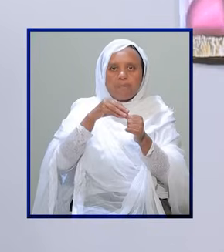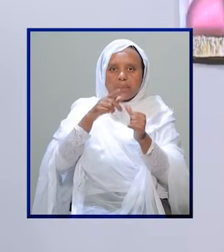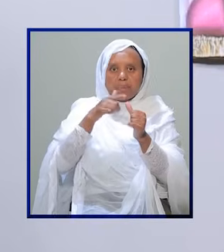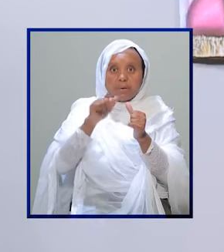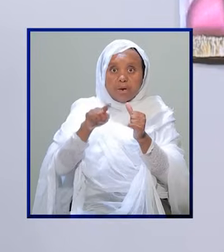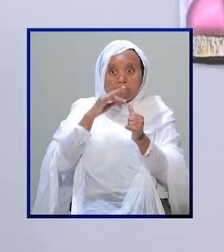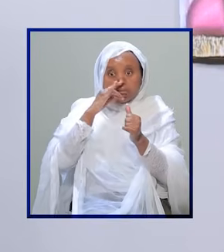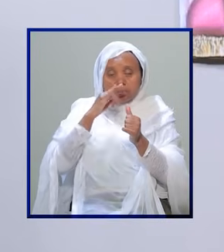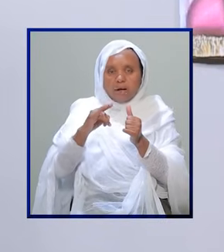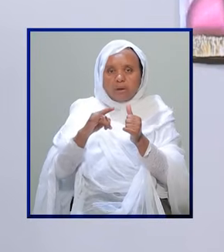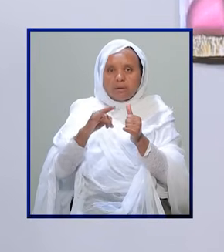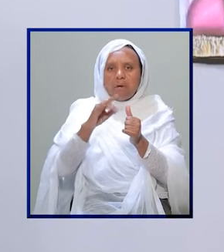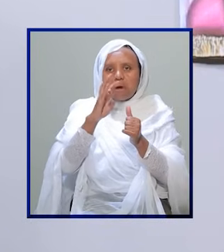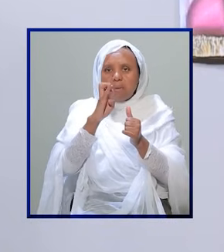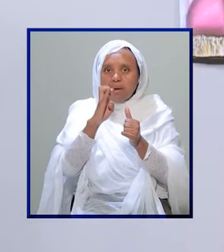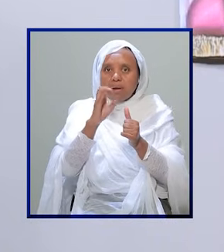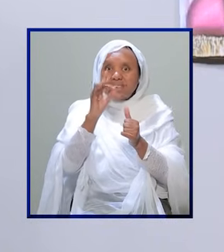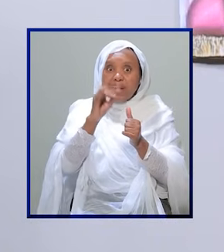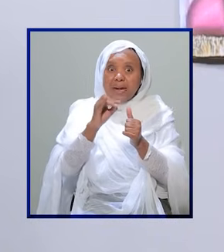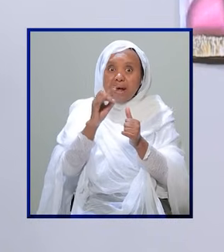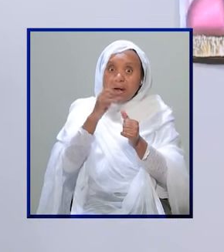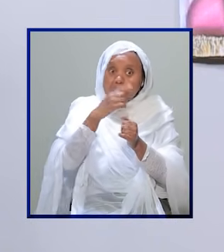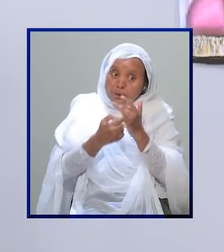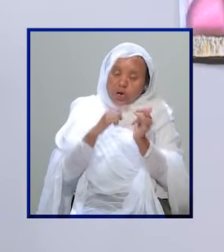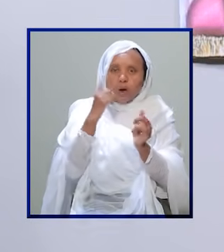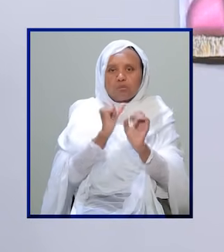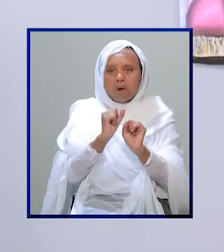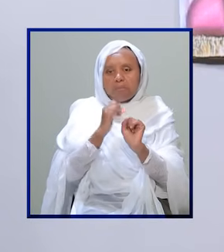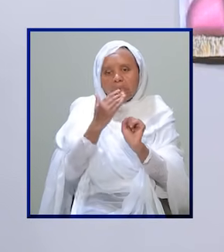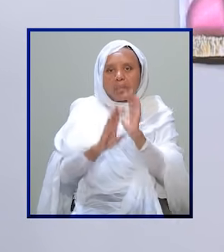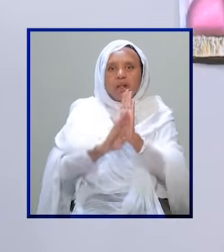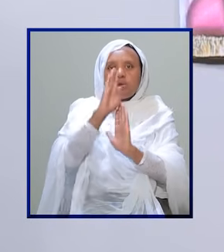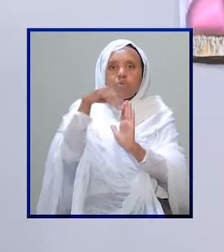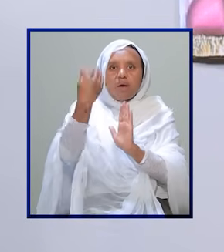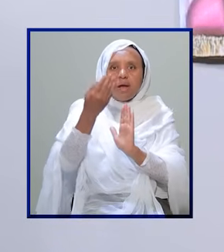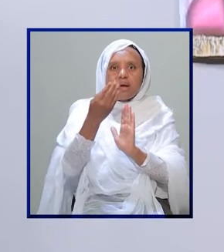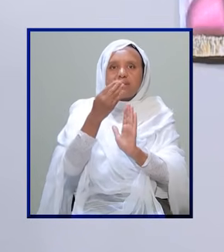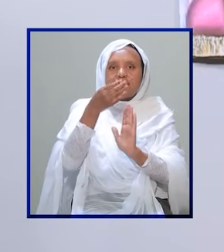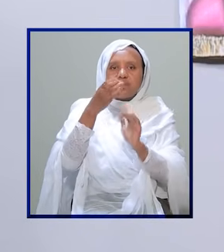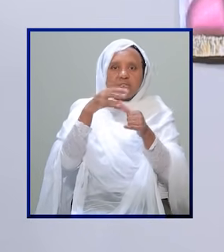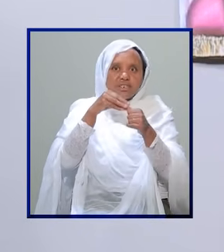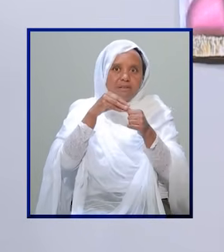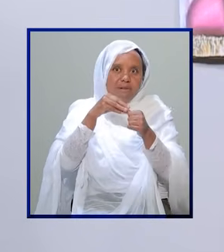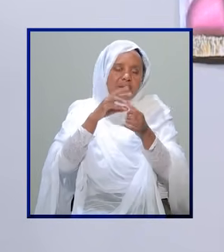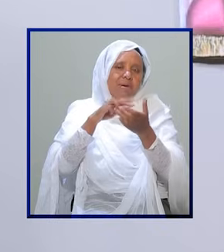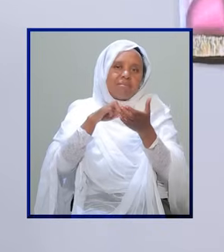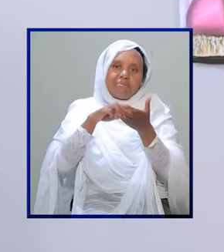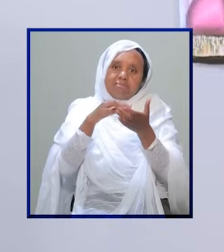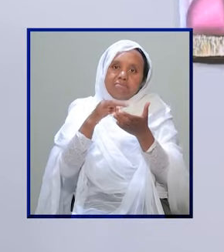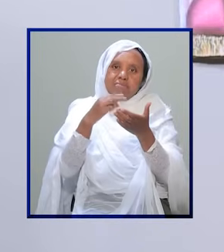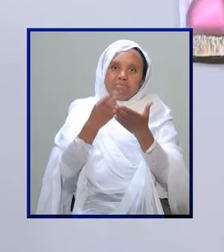ናቸው። እንግዲህ ክርስትና የተነሱት 40ና 80 ቀን ብቻ ላይሆን ይችላል። ካደጉ በኋላም ክርስትና የሚነሱ ስላሉ ክርስትና